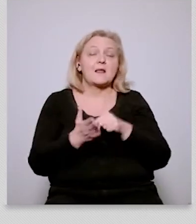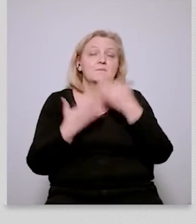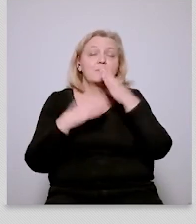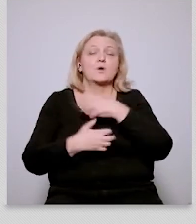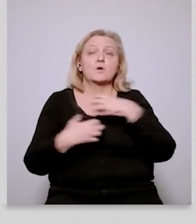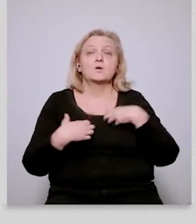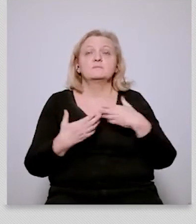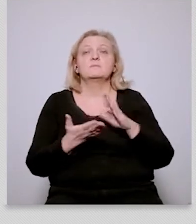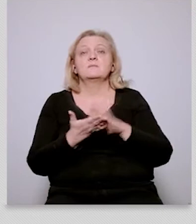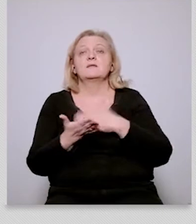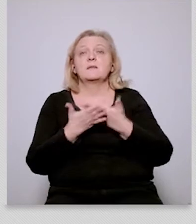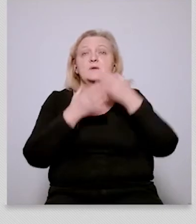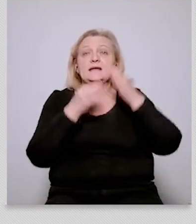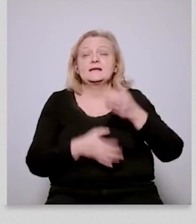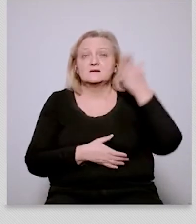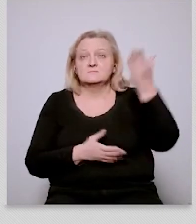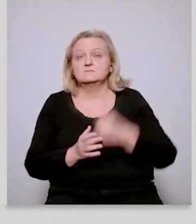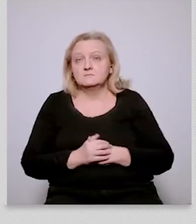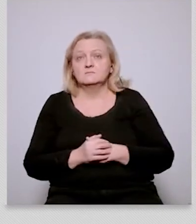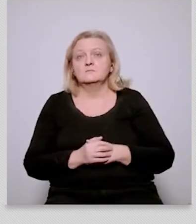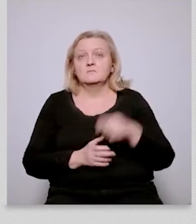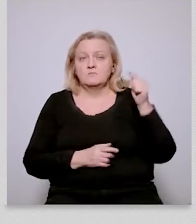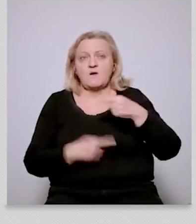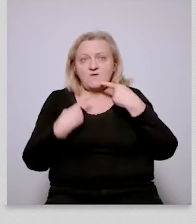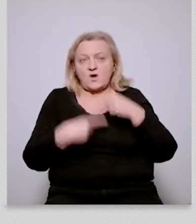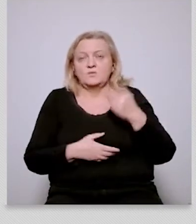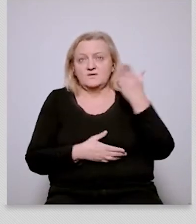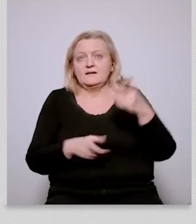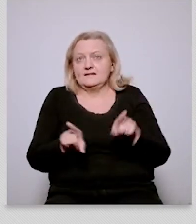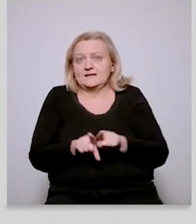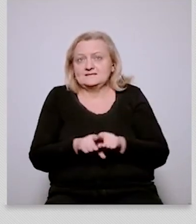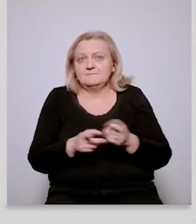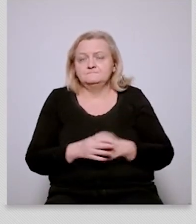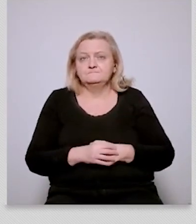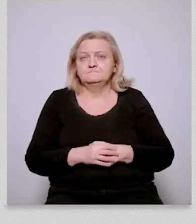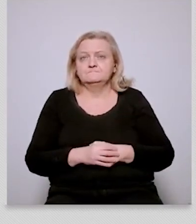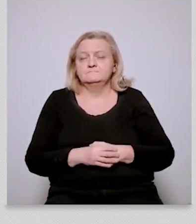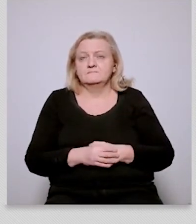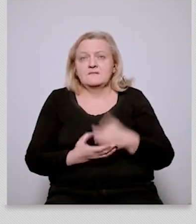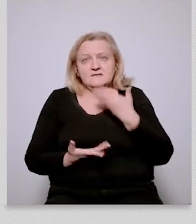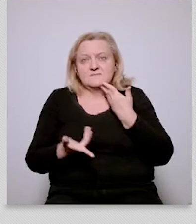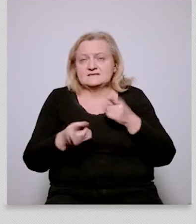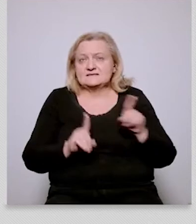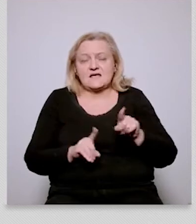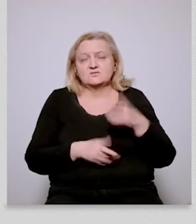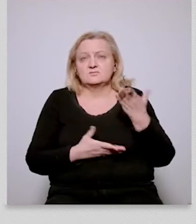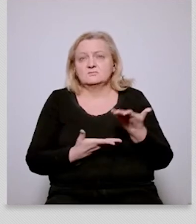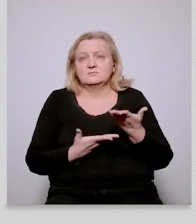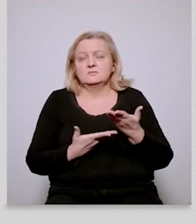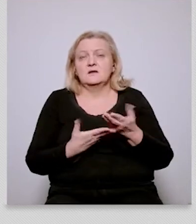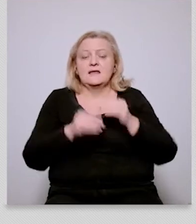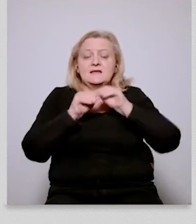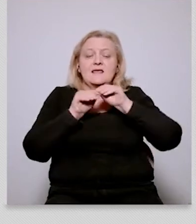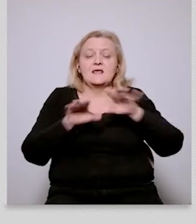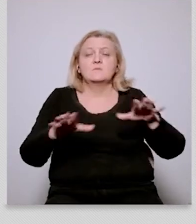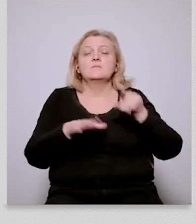gospodarki jak gospodarka chińska która też powinna ponosić odpowiedzialność niezależnie od tego że emisje per capita